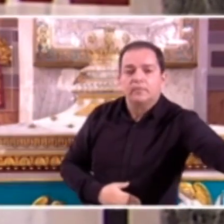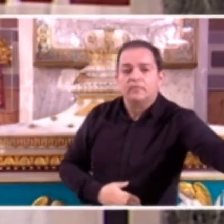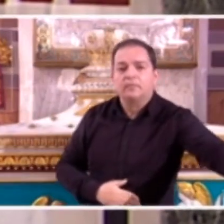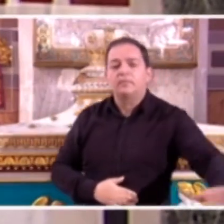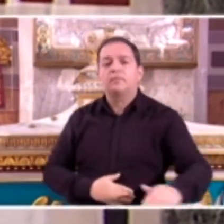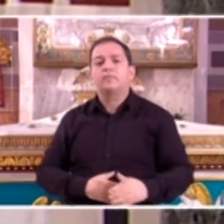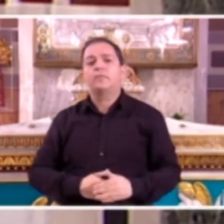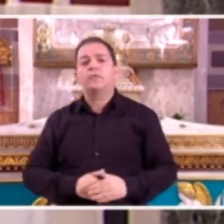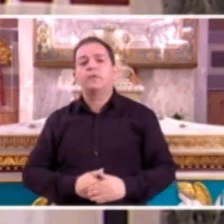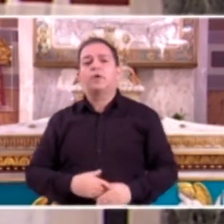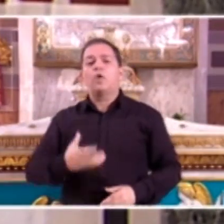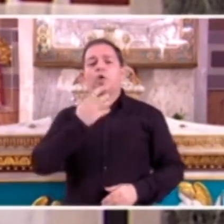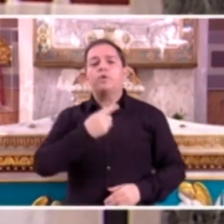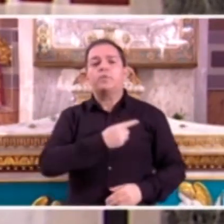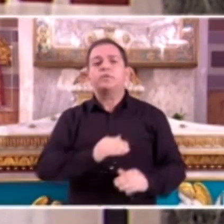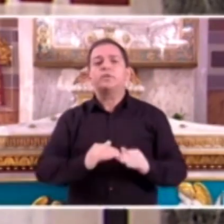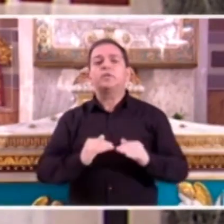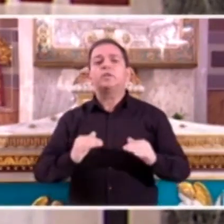Αμήν.